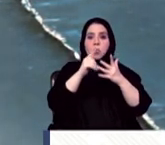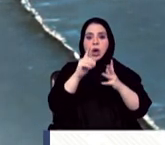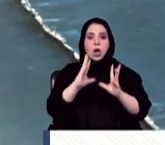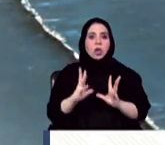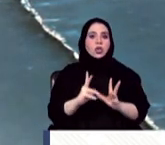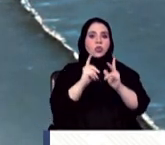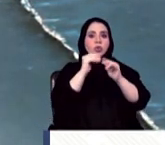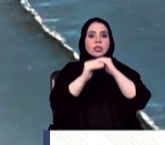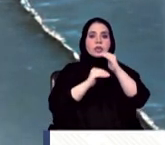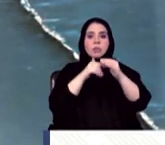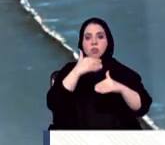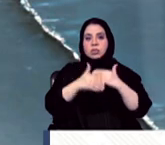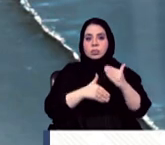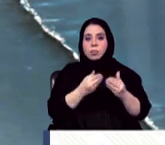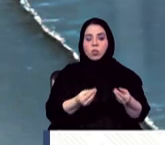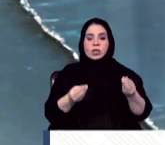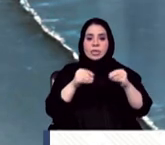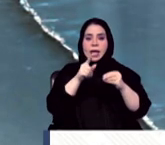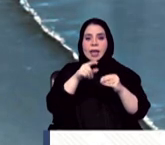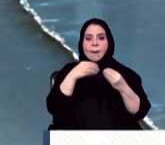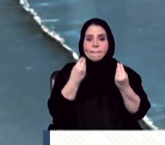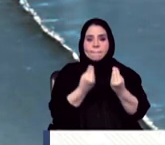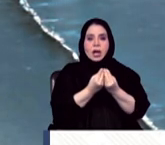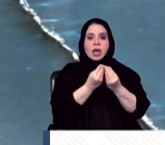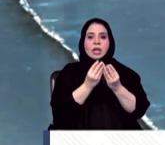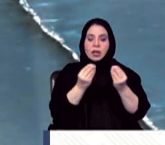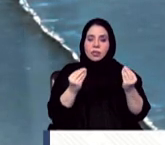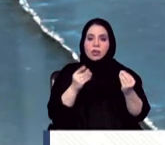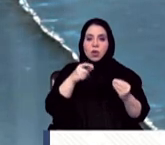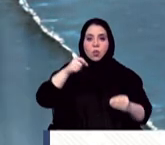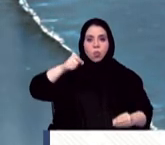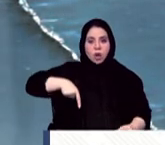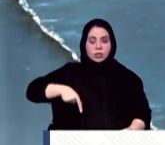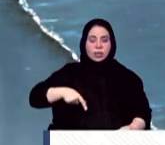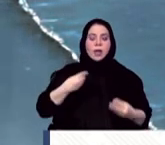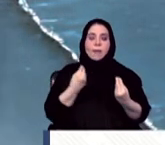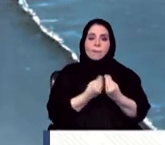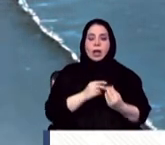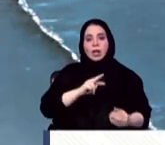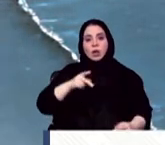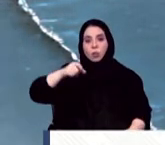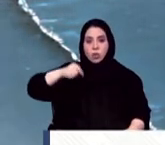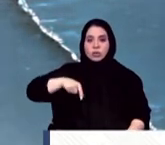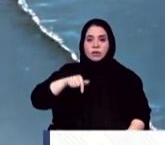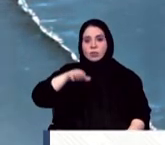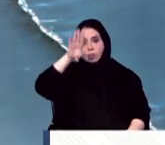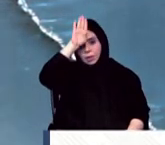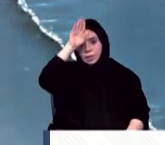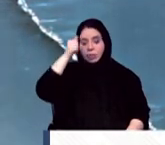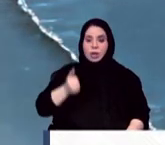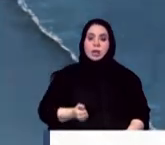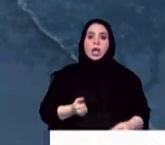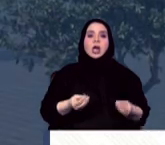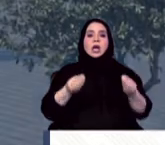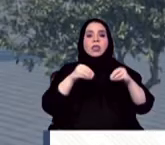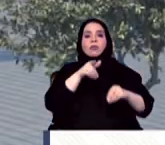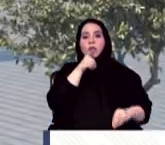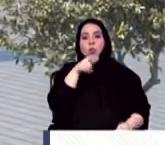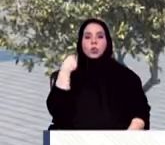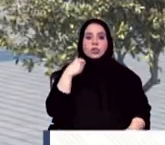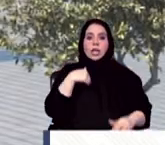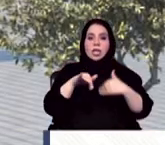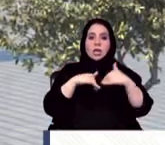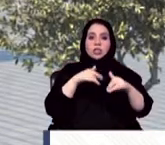والتنميه المستمره وهو مرفق يقصده الكثير من المواطنين والمقيمين في مملكه البحرين مضيفا ان